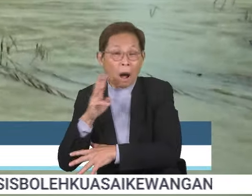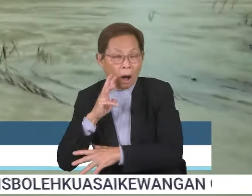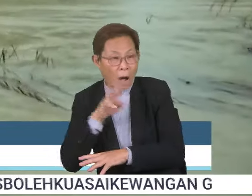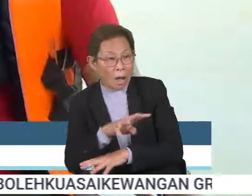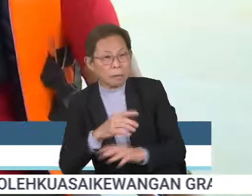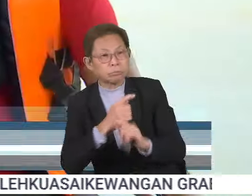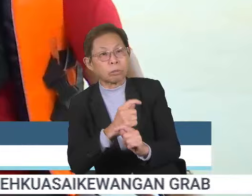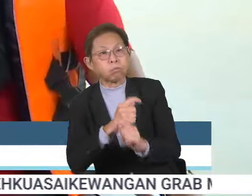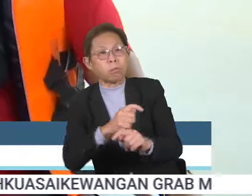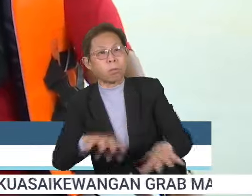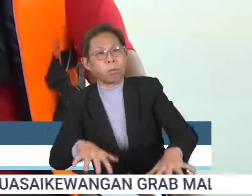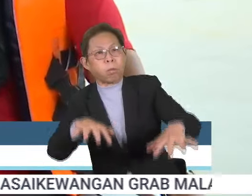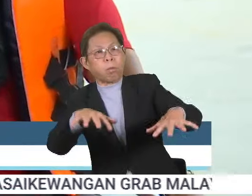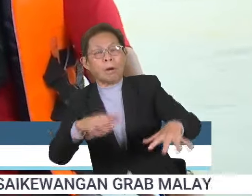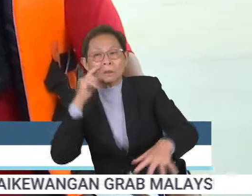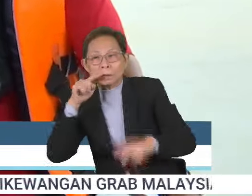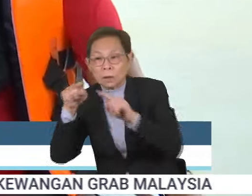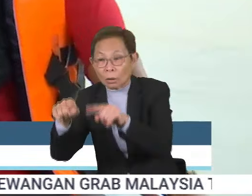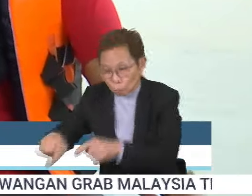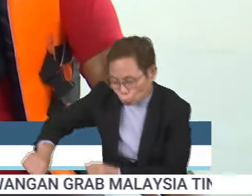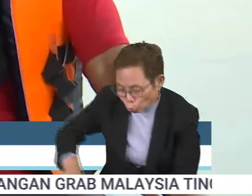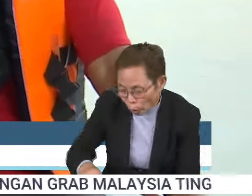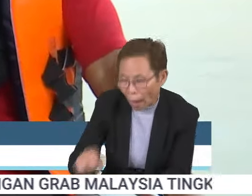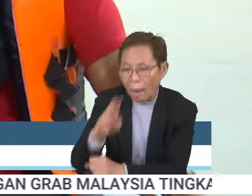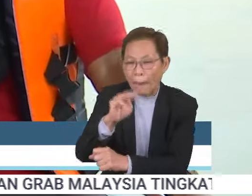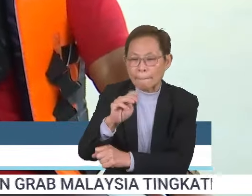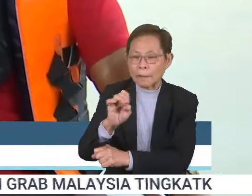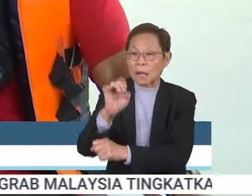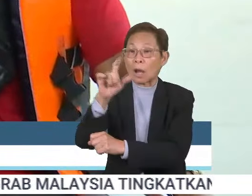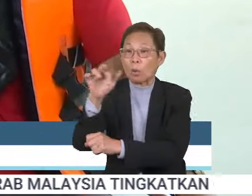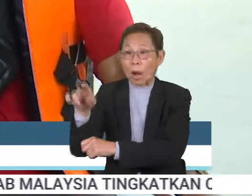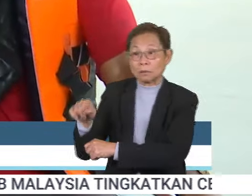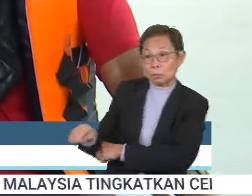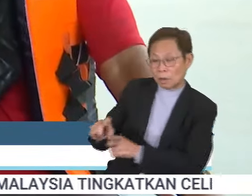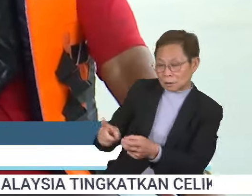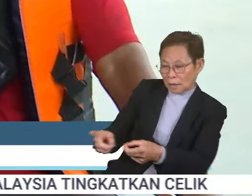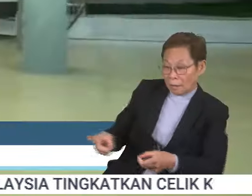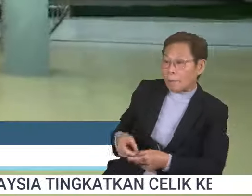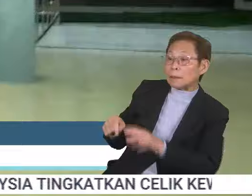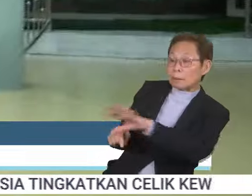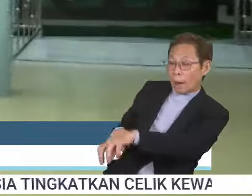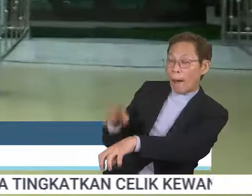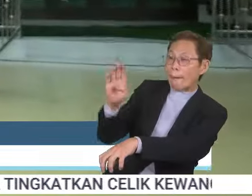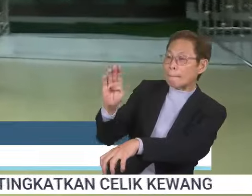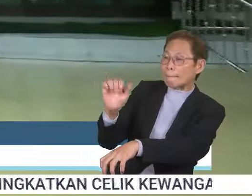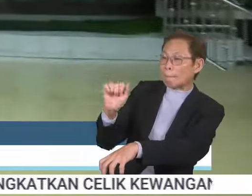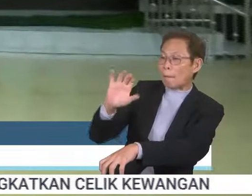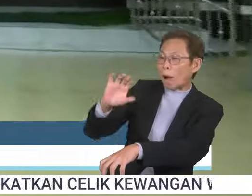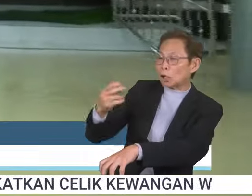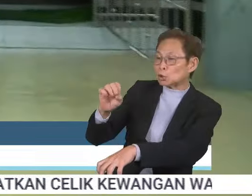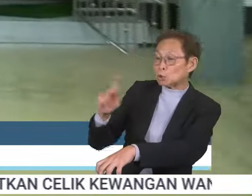nampak bertahan. Kalau lihat kepada sungai ini, ini sungai Meloh eh. Ini sungai Meloh dan sana tu daerah Bacok. Ya. Keadaan sekitar